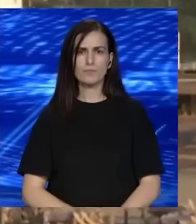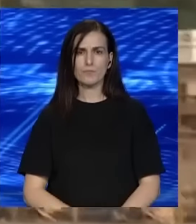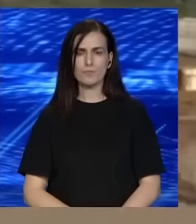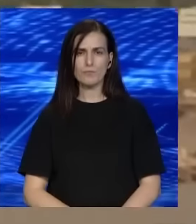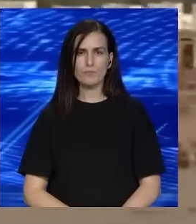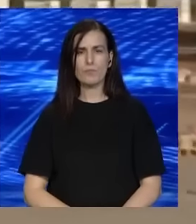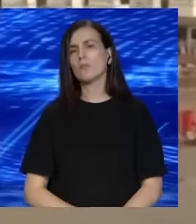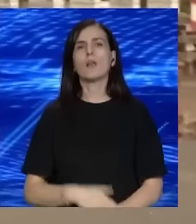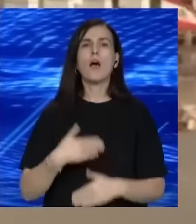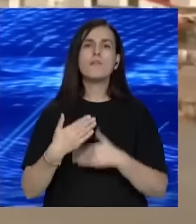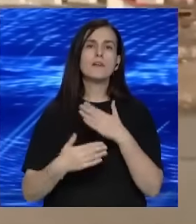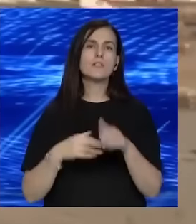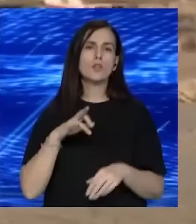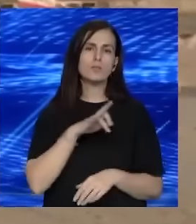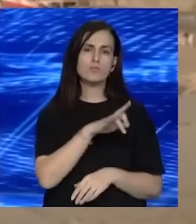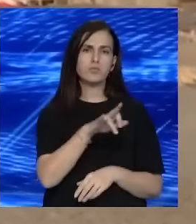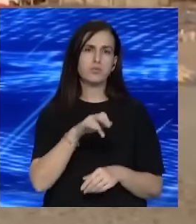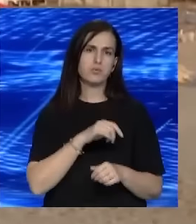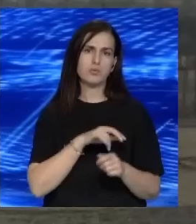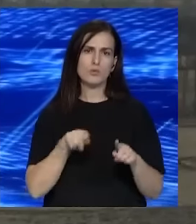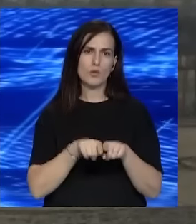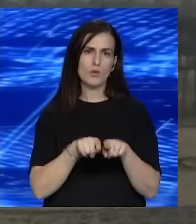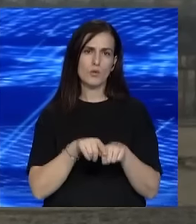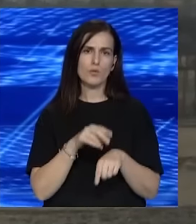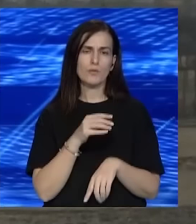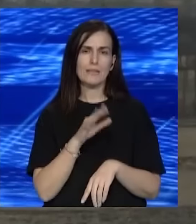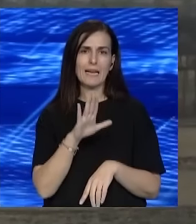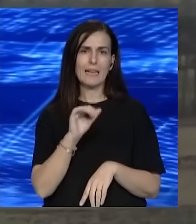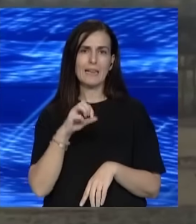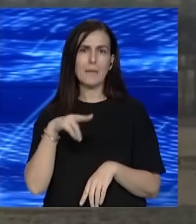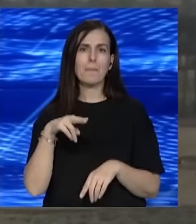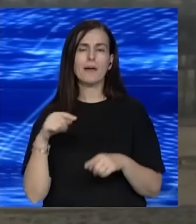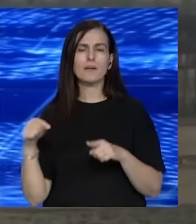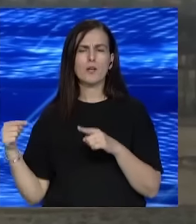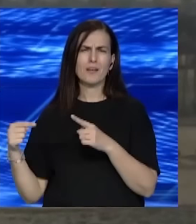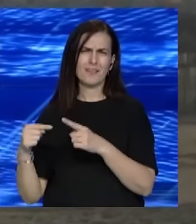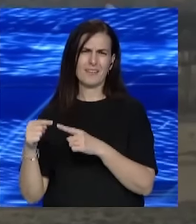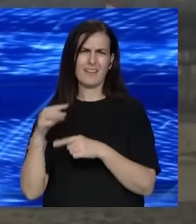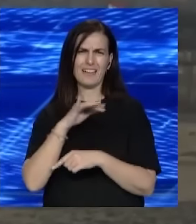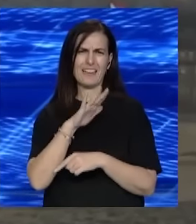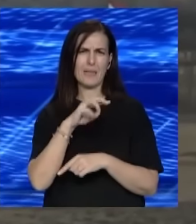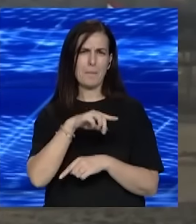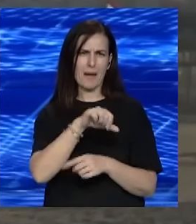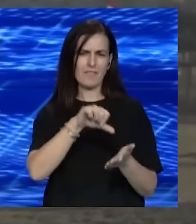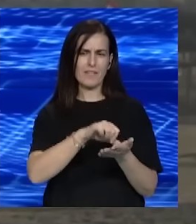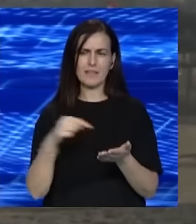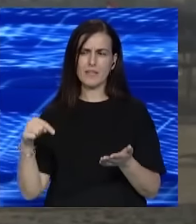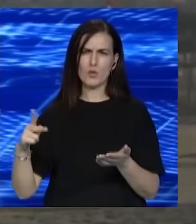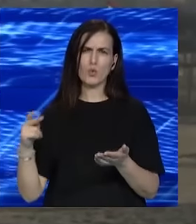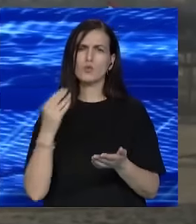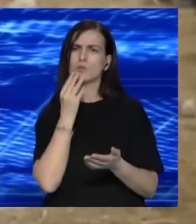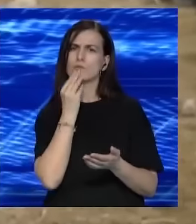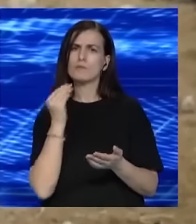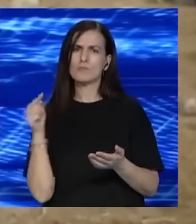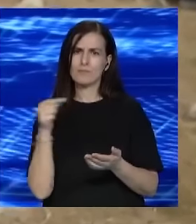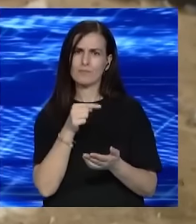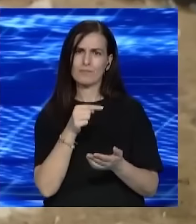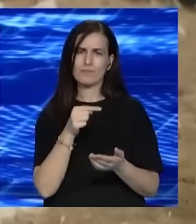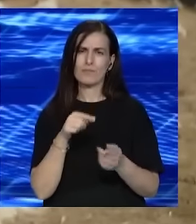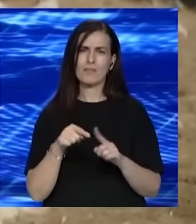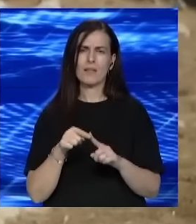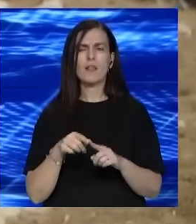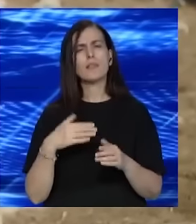Nuk janë dalur bombardimet e ashpra izraelite në Liban edhe këtë të njëjtë teksa ushtria e këtij vendi nuk e përjashton mundësinë e nisjes së një sulmi tokësor kundër Hezbollahut,